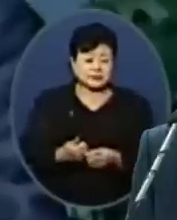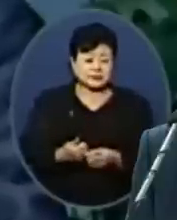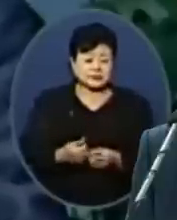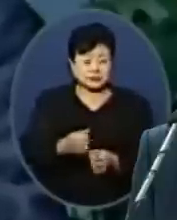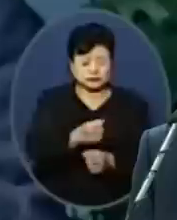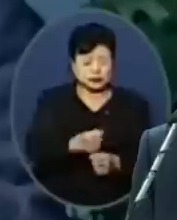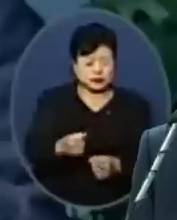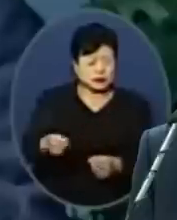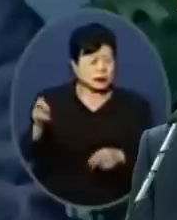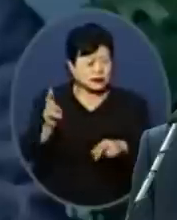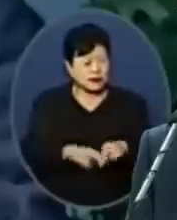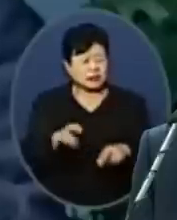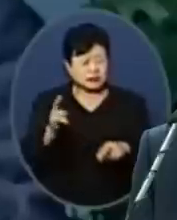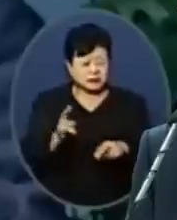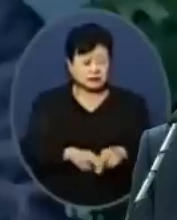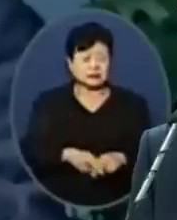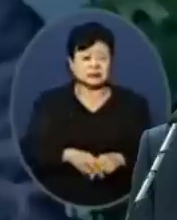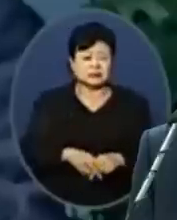묶어놓고 때렸습니다.